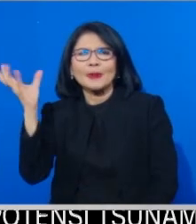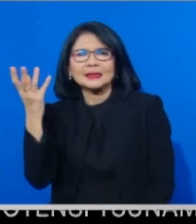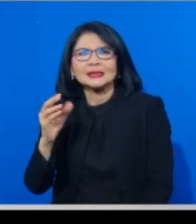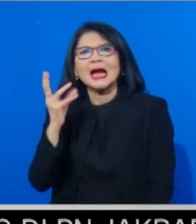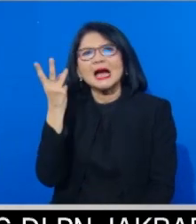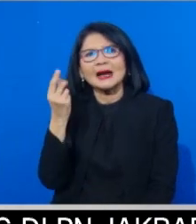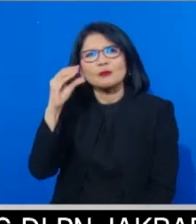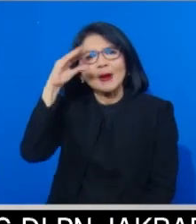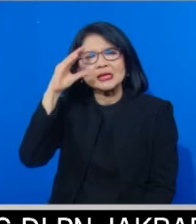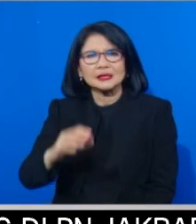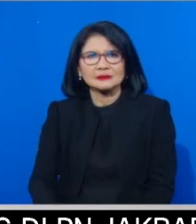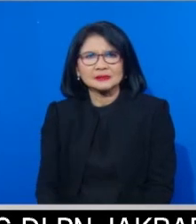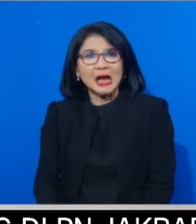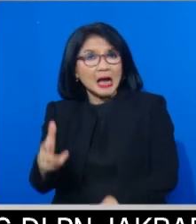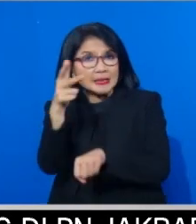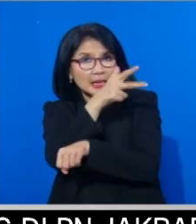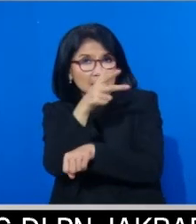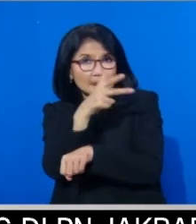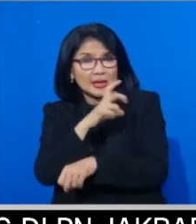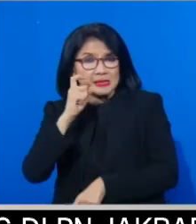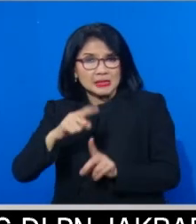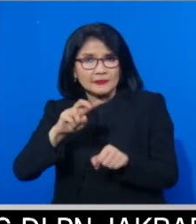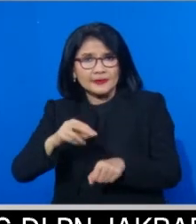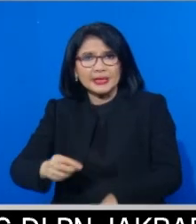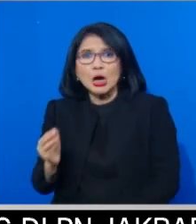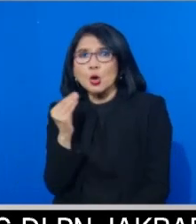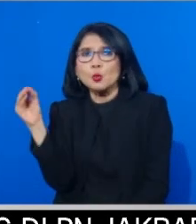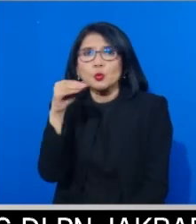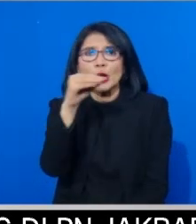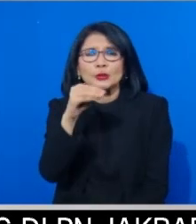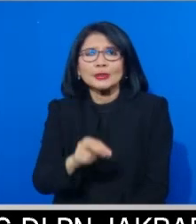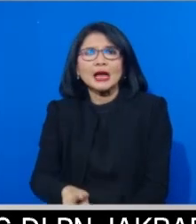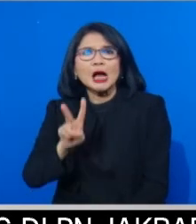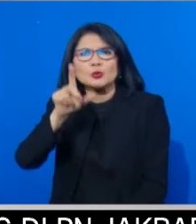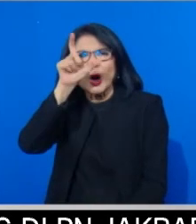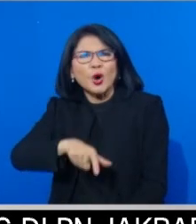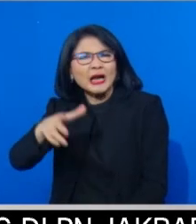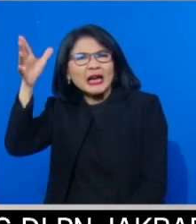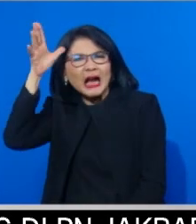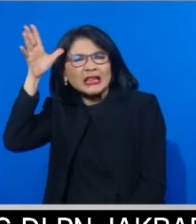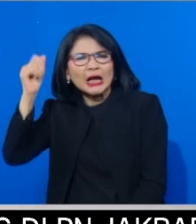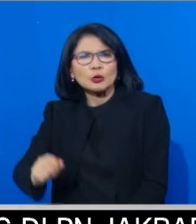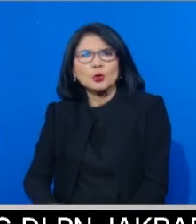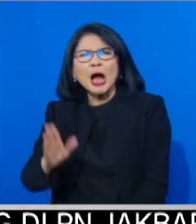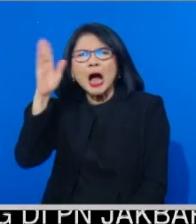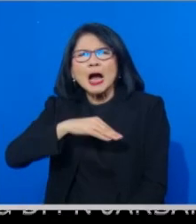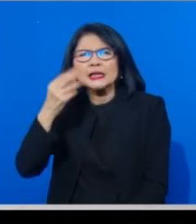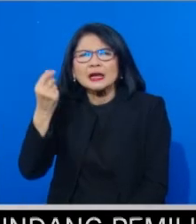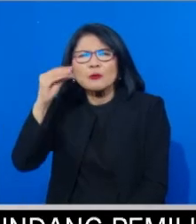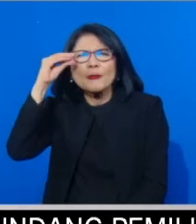pagi. Dari rekaman salah satu CCTV, ular ini dikirim oleh dua orang tak dikenal yang beraksi pada Rabu dini